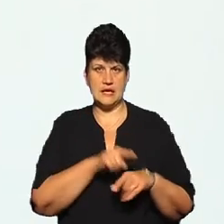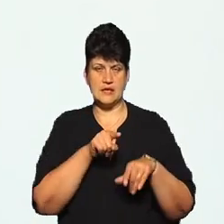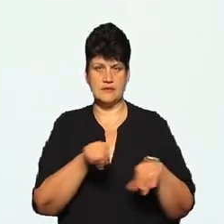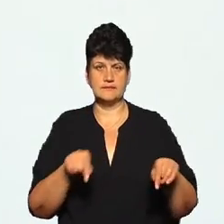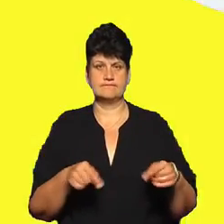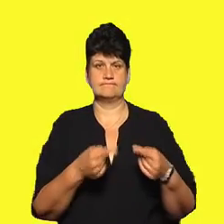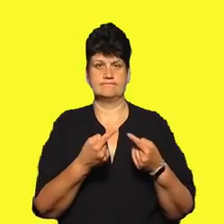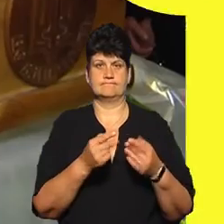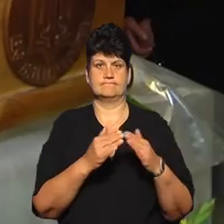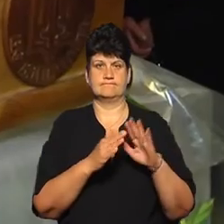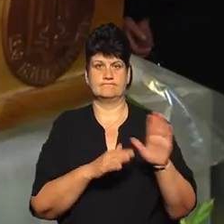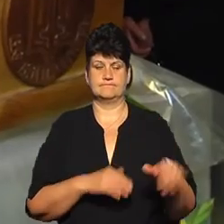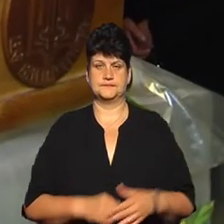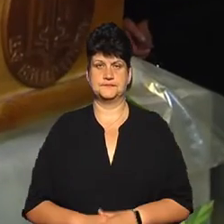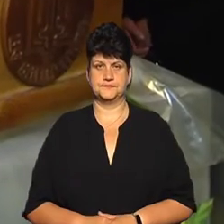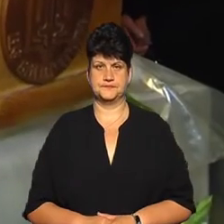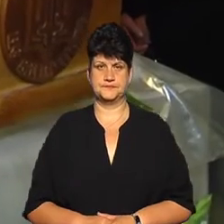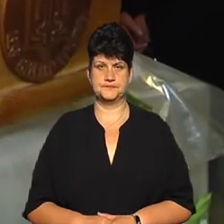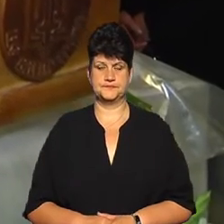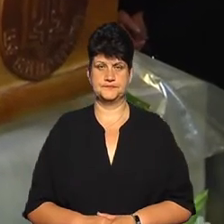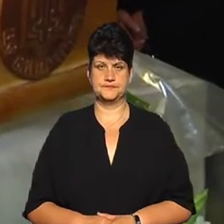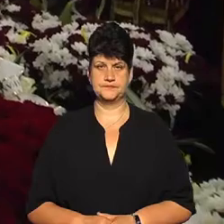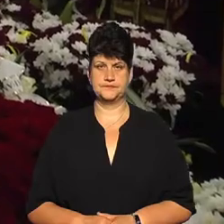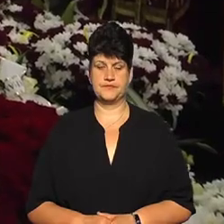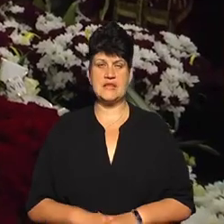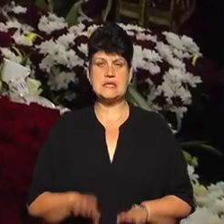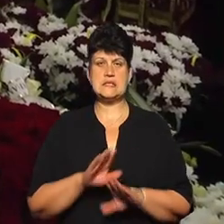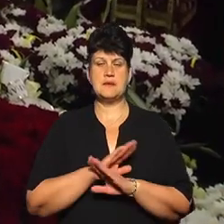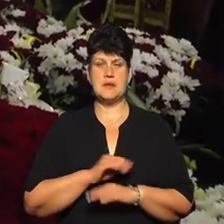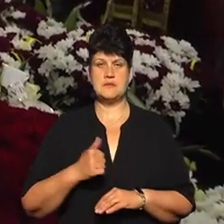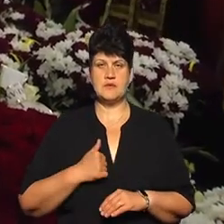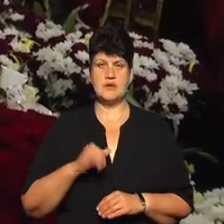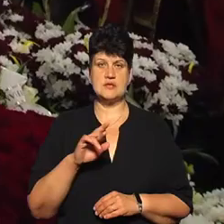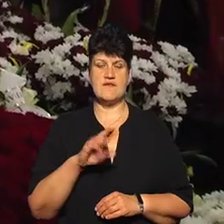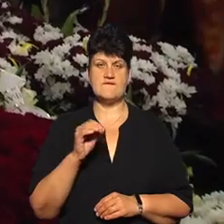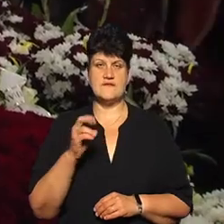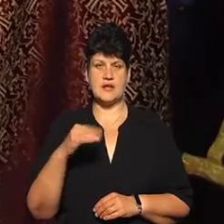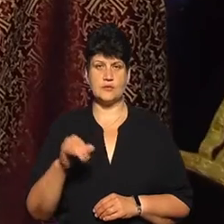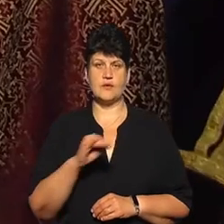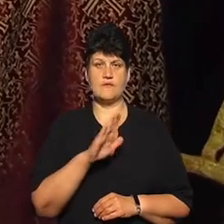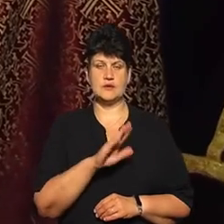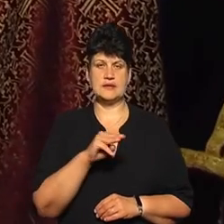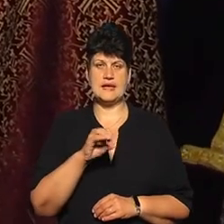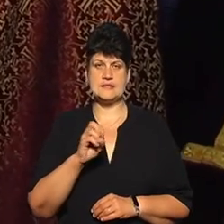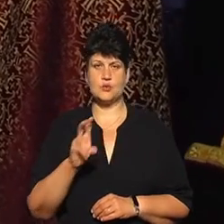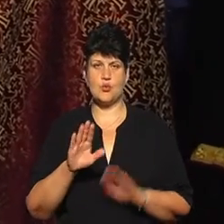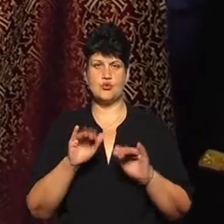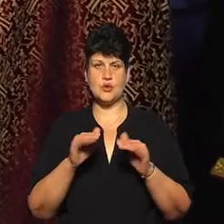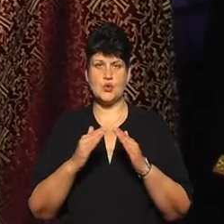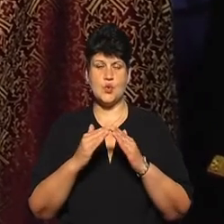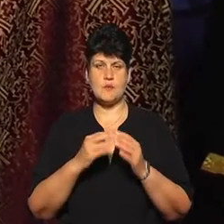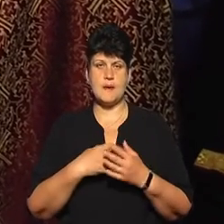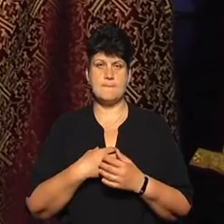реабілітацію. З загиблими бійцями Ярославом Федьківим і Володимиром Теслюком прощаються в Домі печалі в